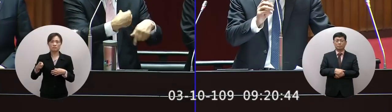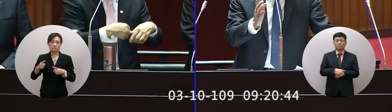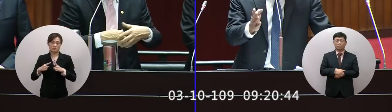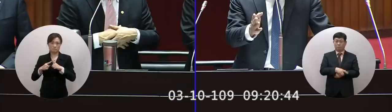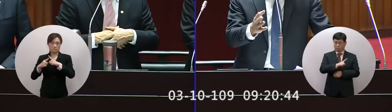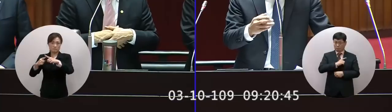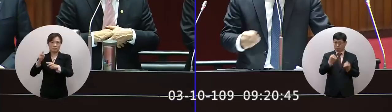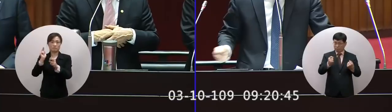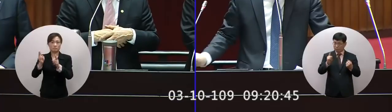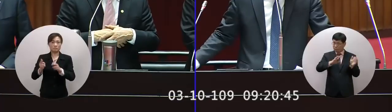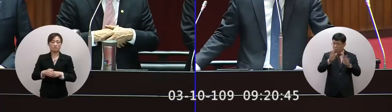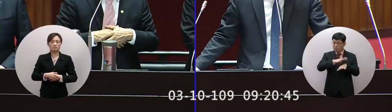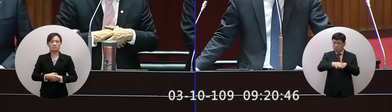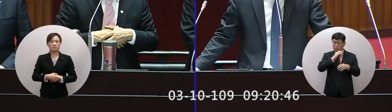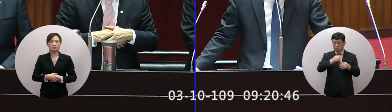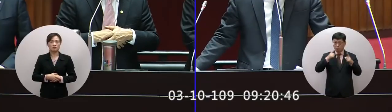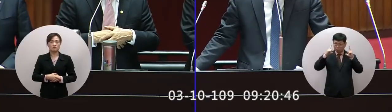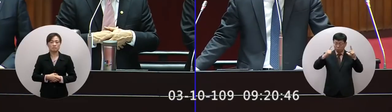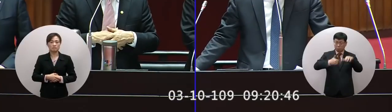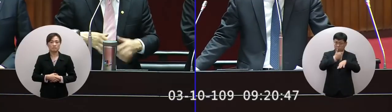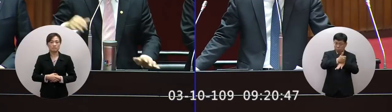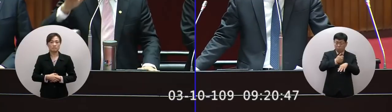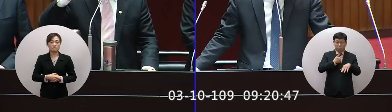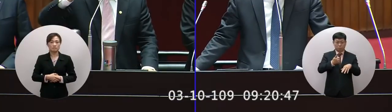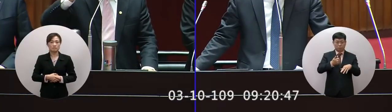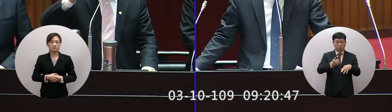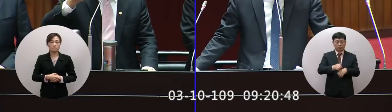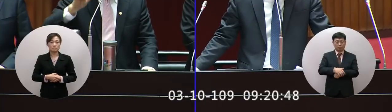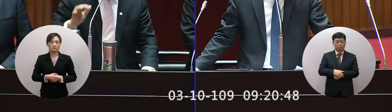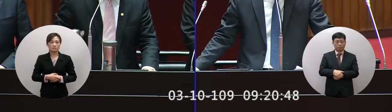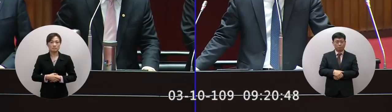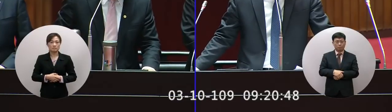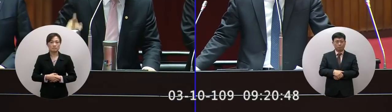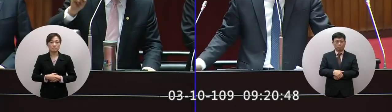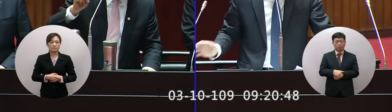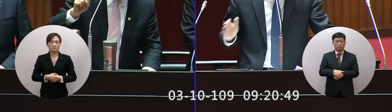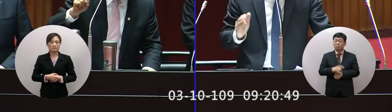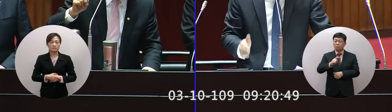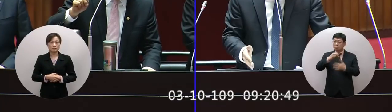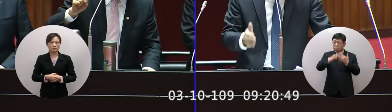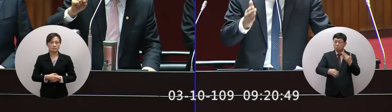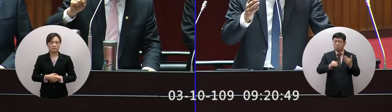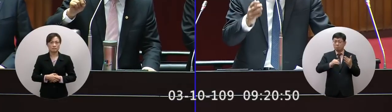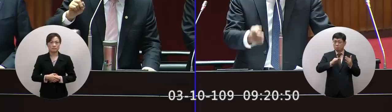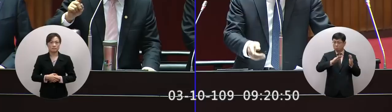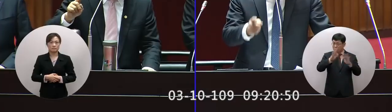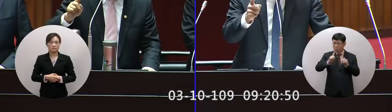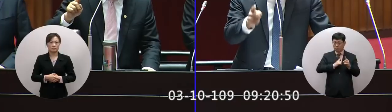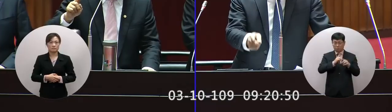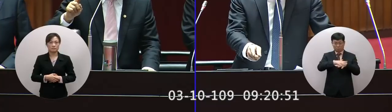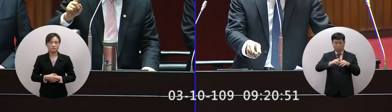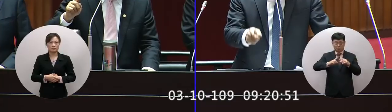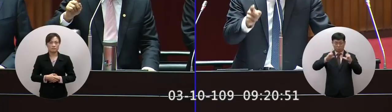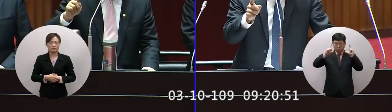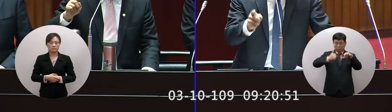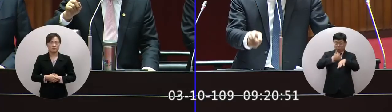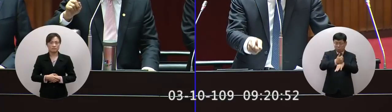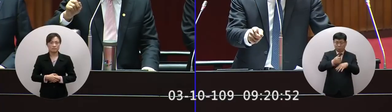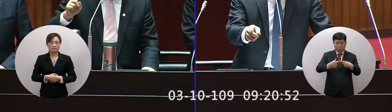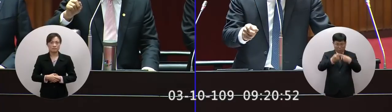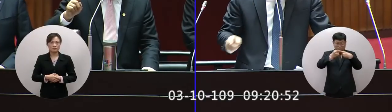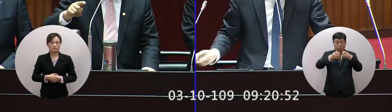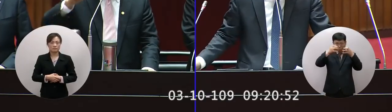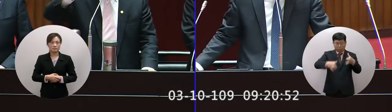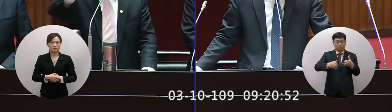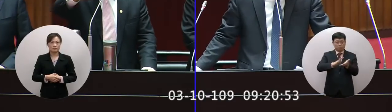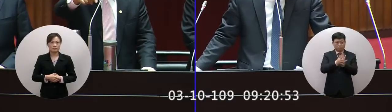挥的人。 你在什么样的状况你会站上第一线当指挥官？你在什么样的状况底下你会站上第一线一级